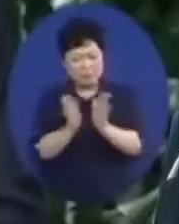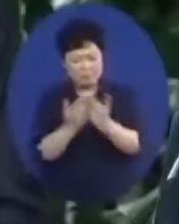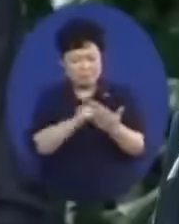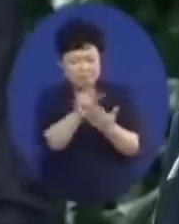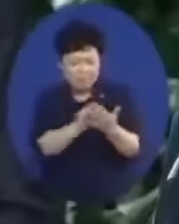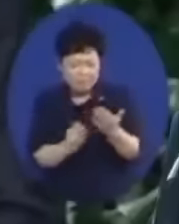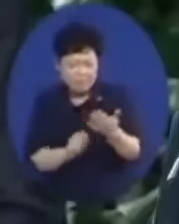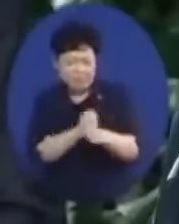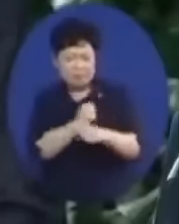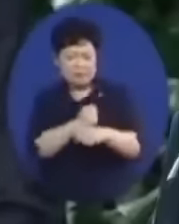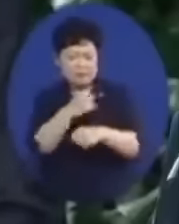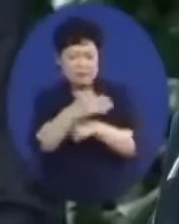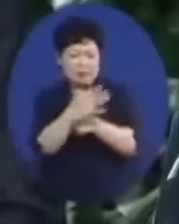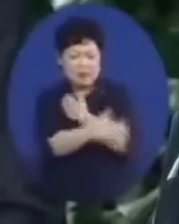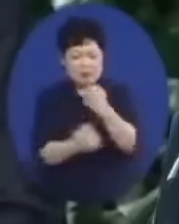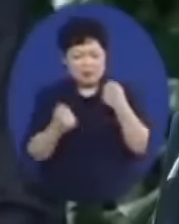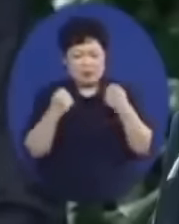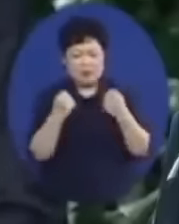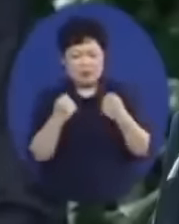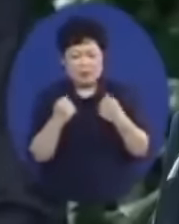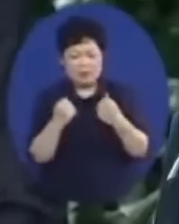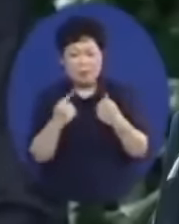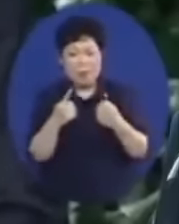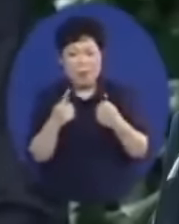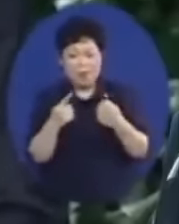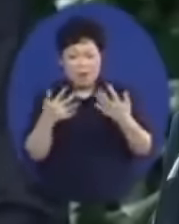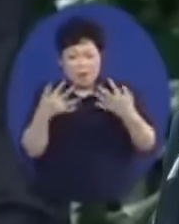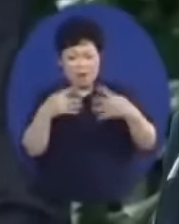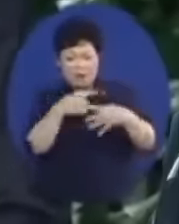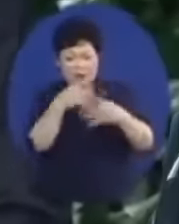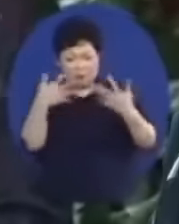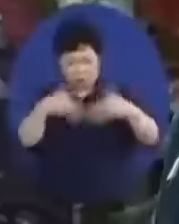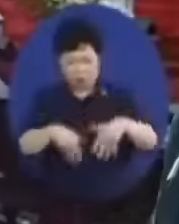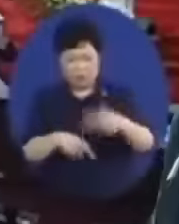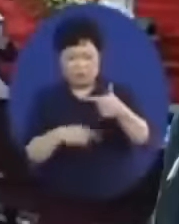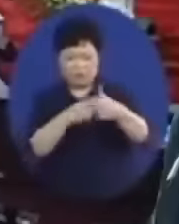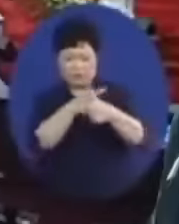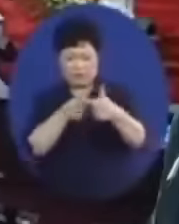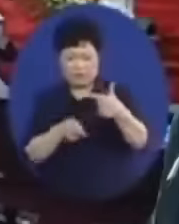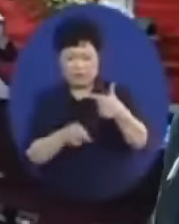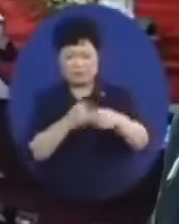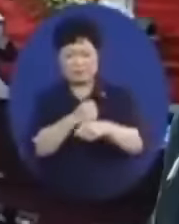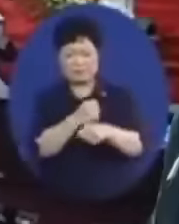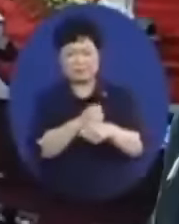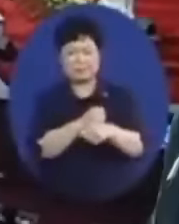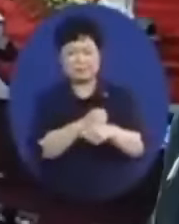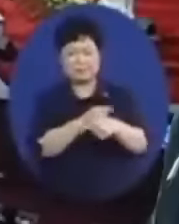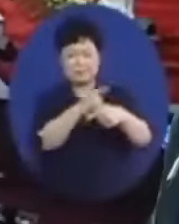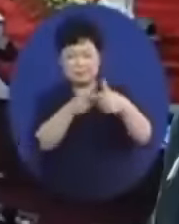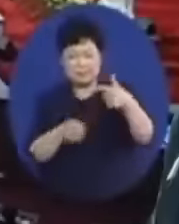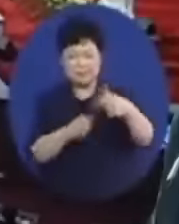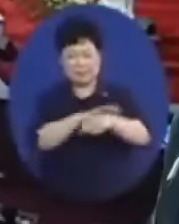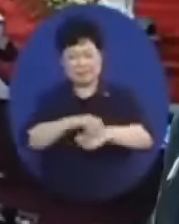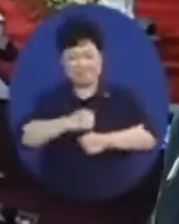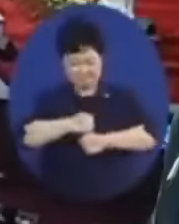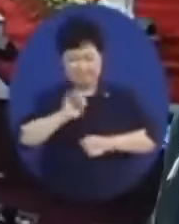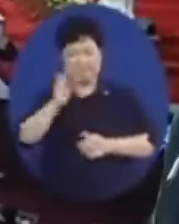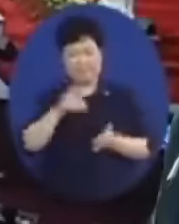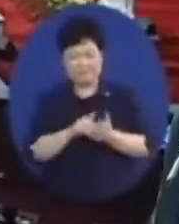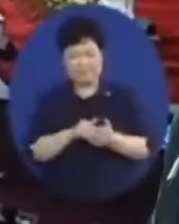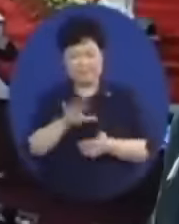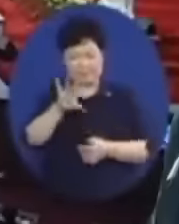쓰면서 건강의 6가지 조건을 제시했습니다. 사람이 건강하게 살려면 다음의 6가지를 잘 지켜야 한다는 것입니다.